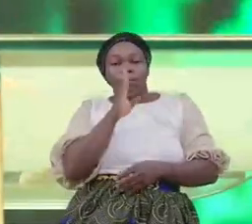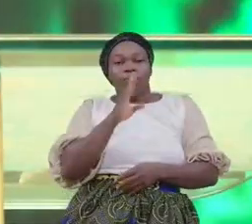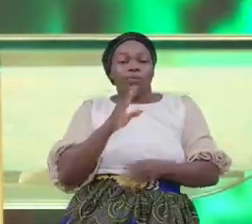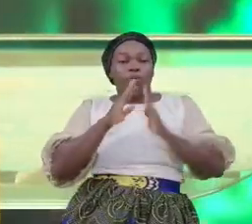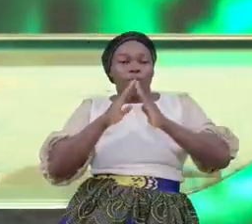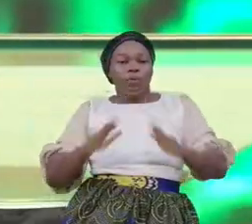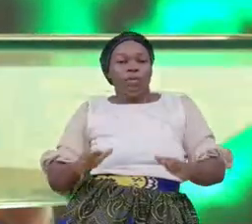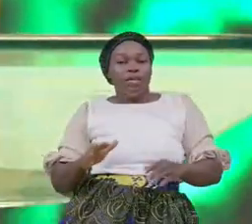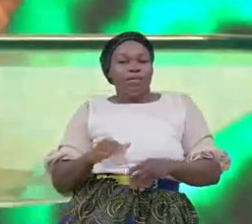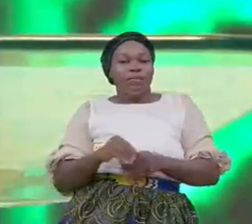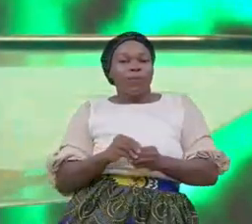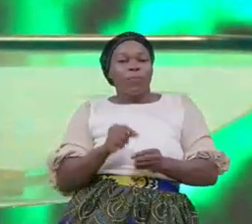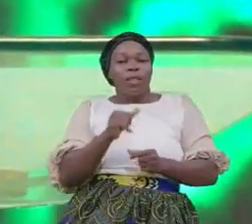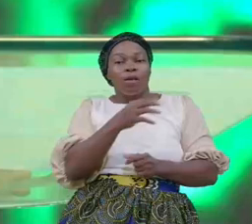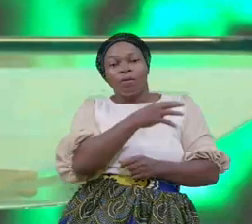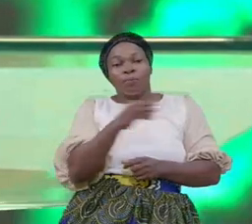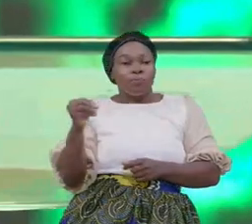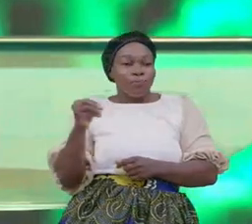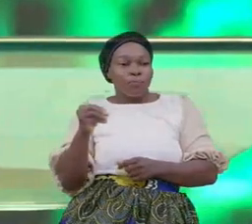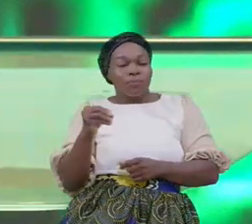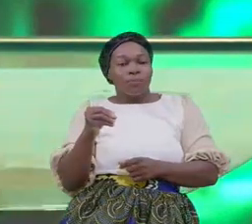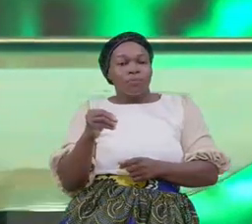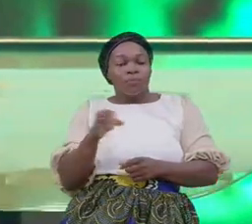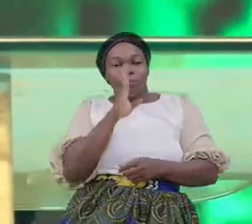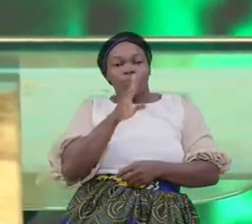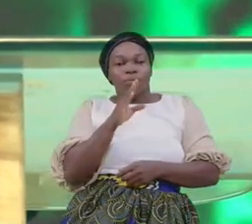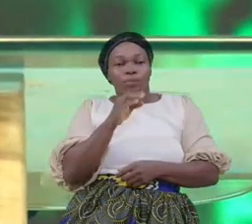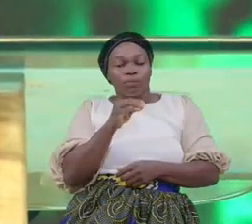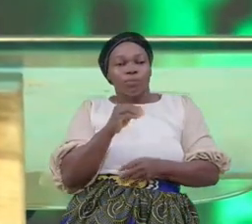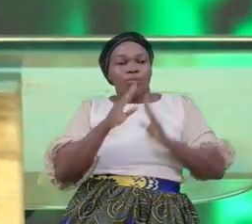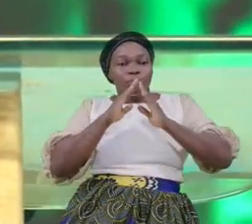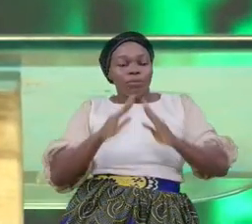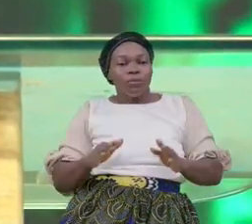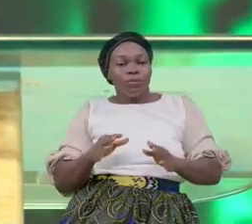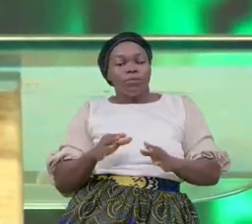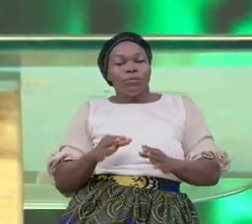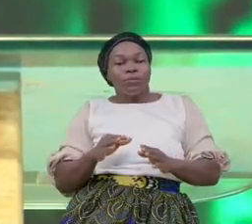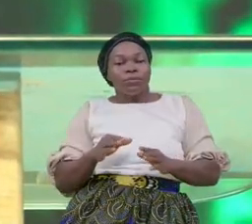Tout disparaîtra ce soir. Dis-lui, sois tranquille, je souffre. Sois